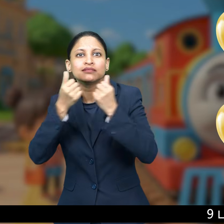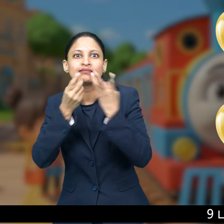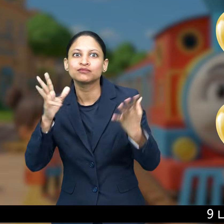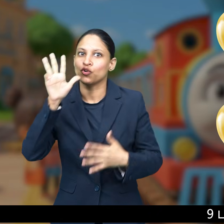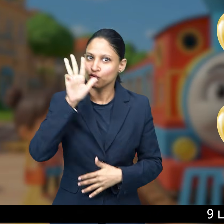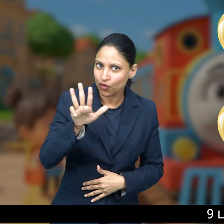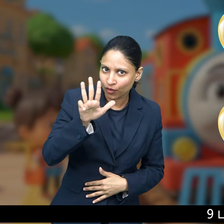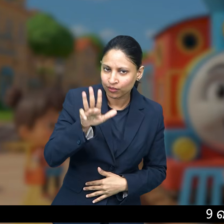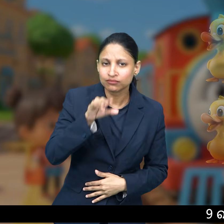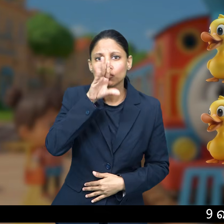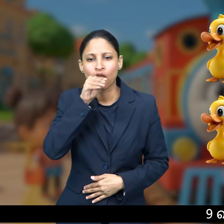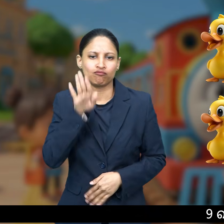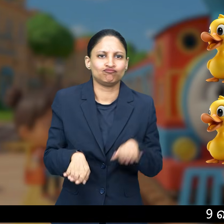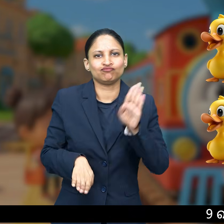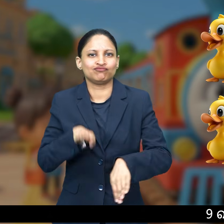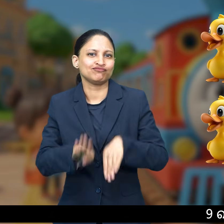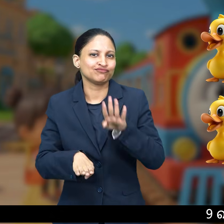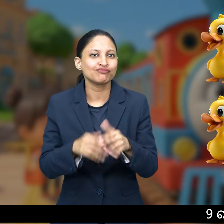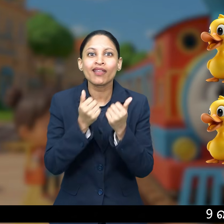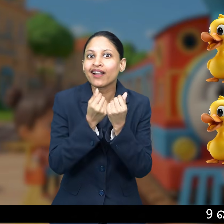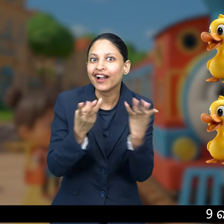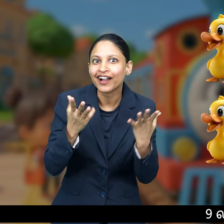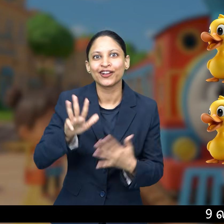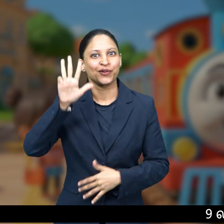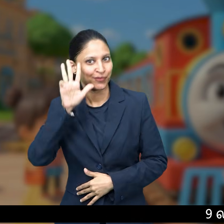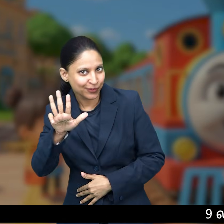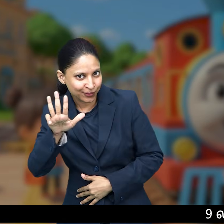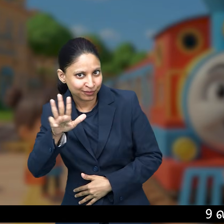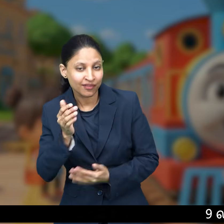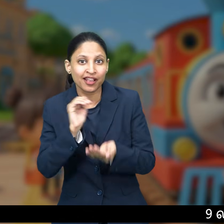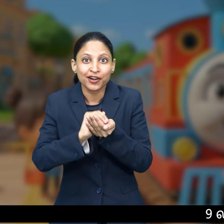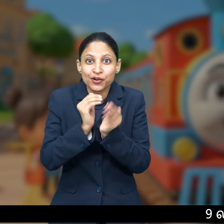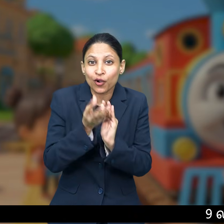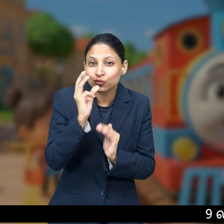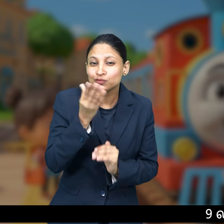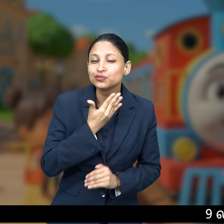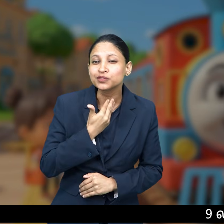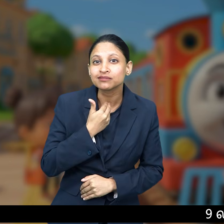9 பலூன்கள், 9 வாத்துகள், 9 லட்டுகள்.